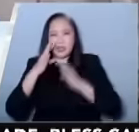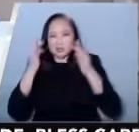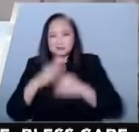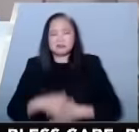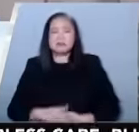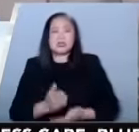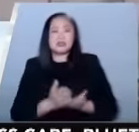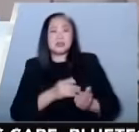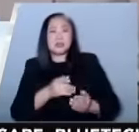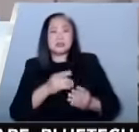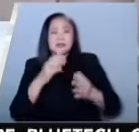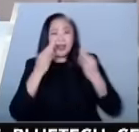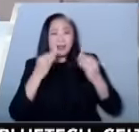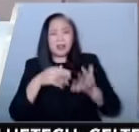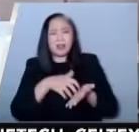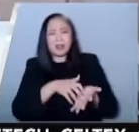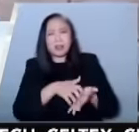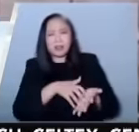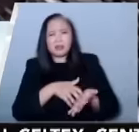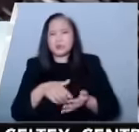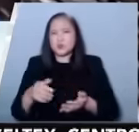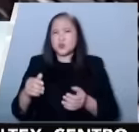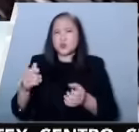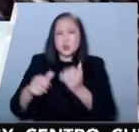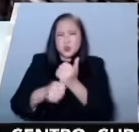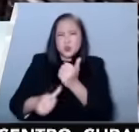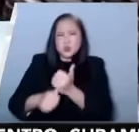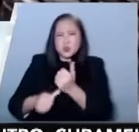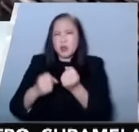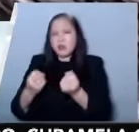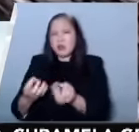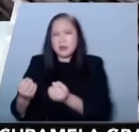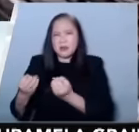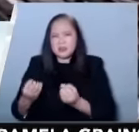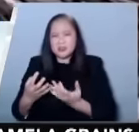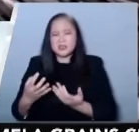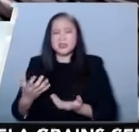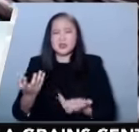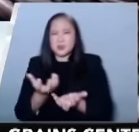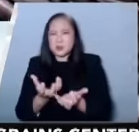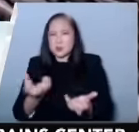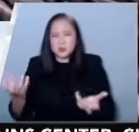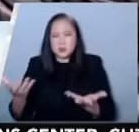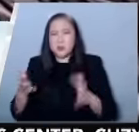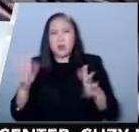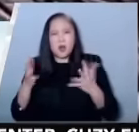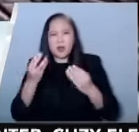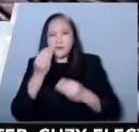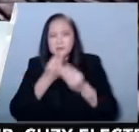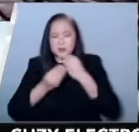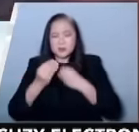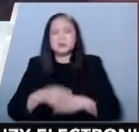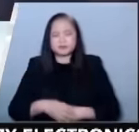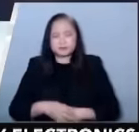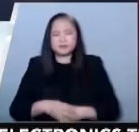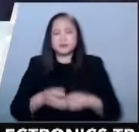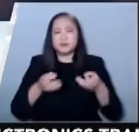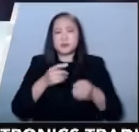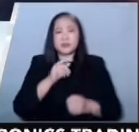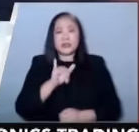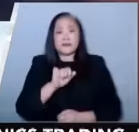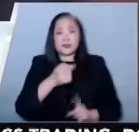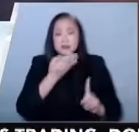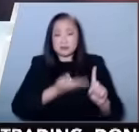naman ng dumi ang lalagyan dapat nila ng tubig. Wala rin pagkain sa kulungan kaya pinakain nila Yvette ang mga pusa. Agad niya